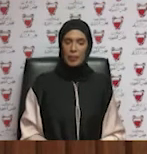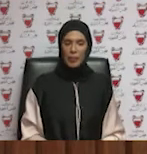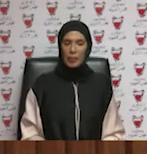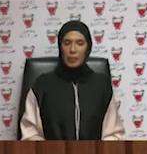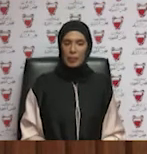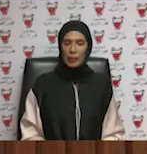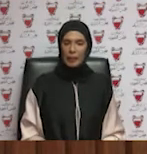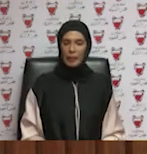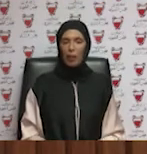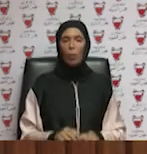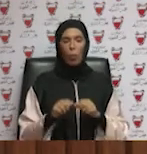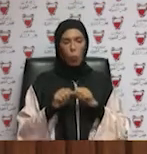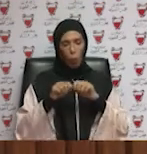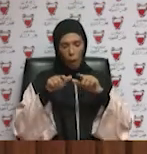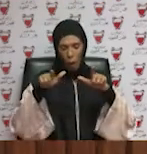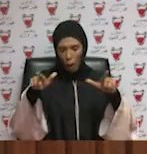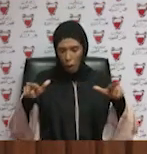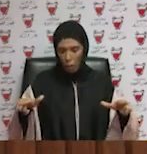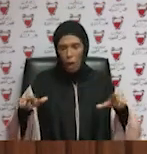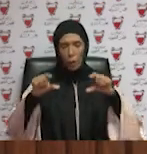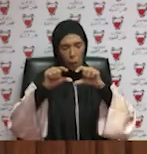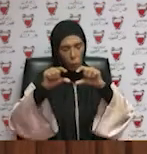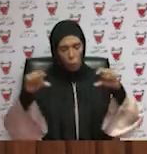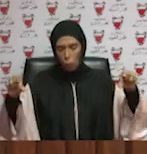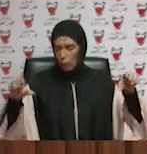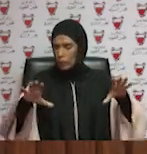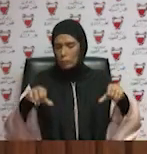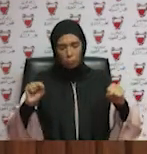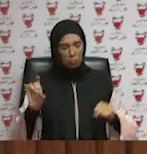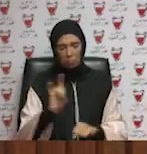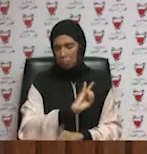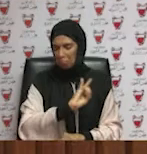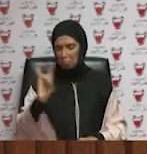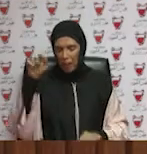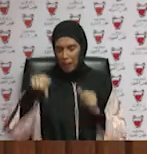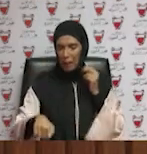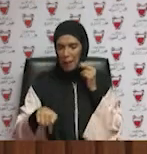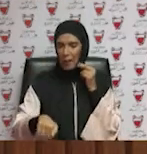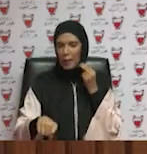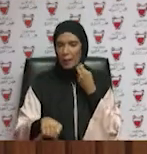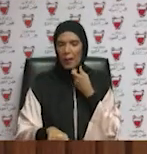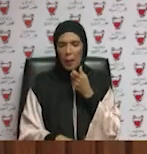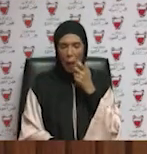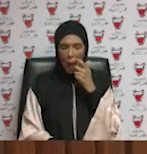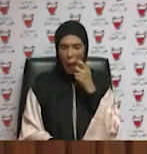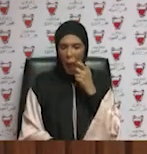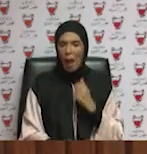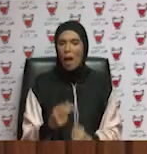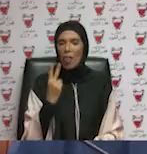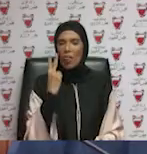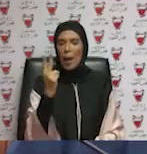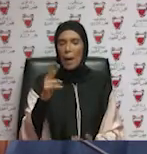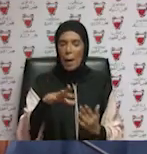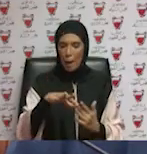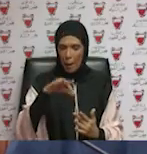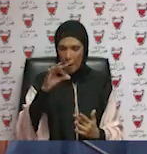أنا بالنسبة لي واضح، وأنا أعتقد الكلام لا يجوز الآن إلا أن نذهب إلى خيارين،